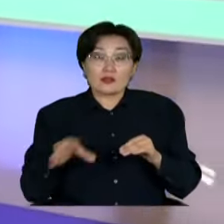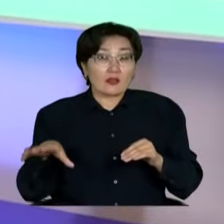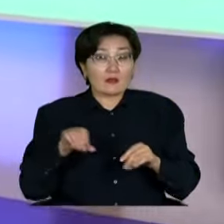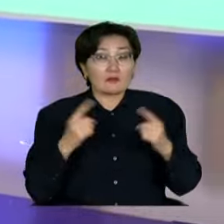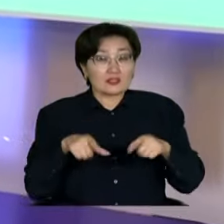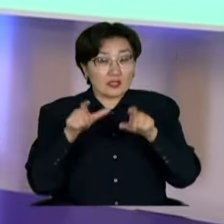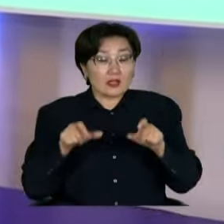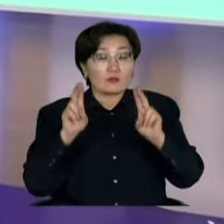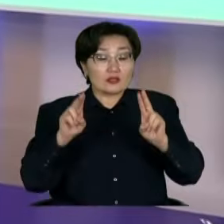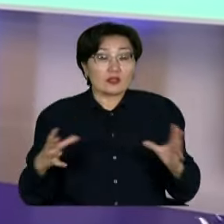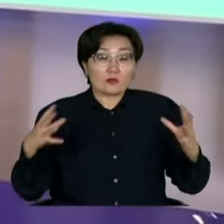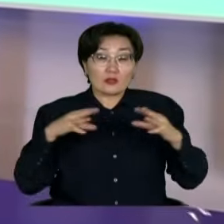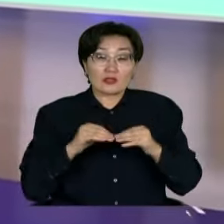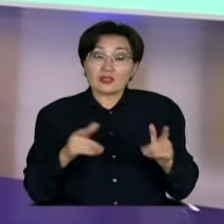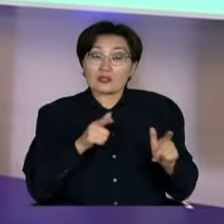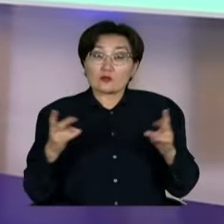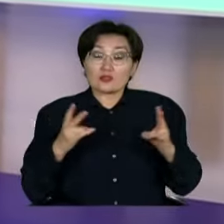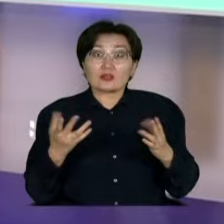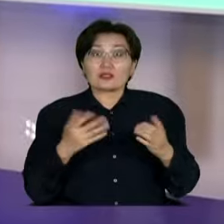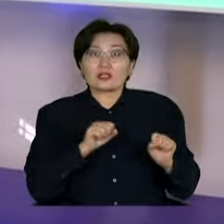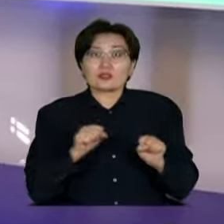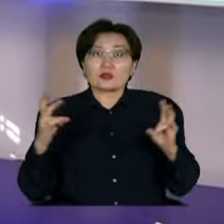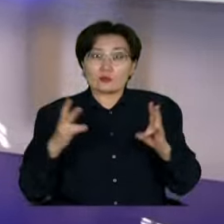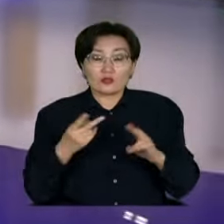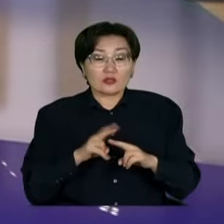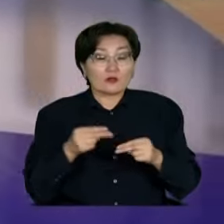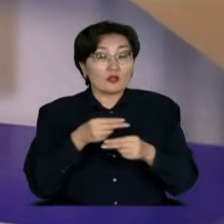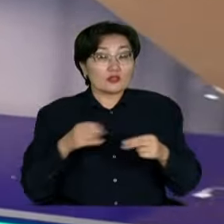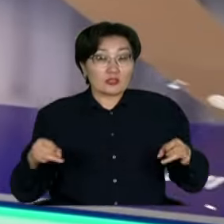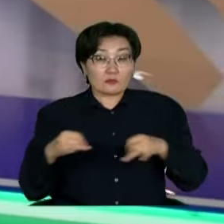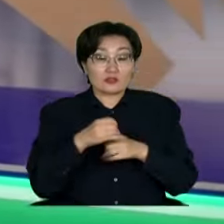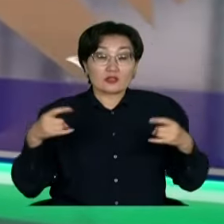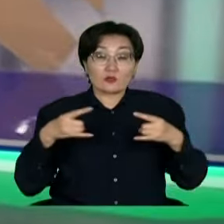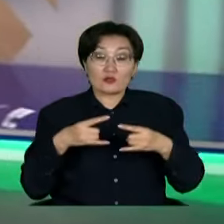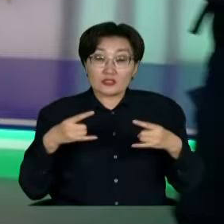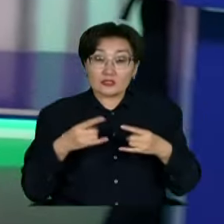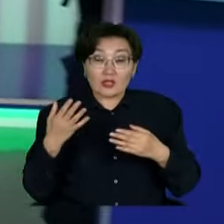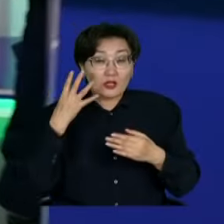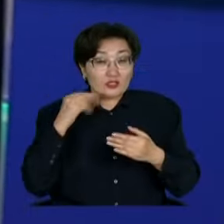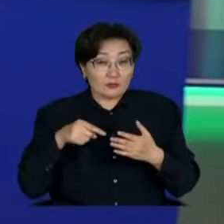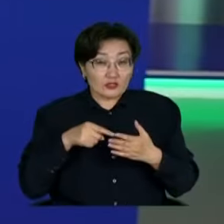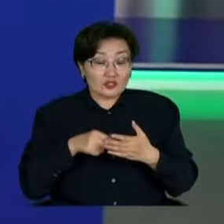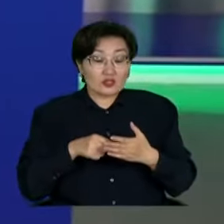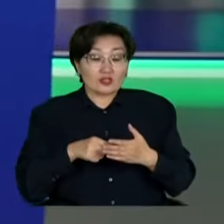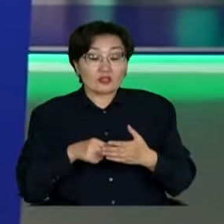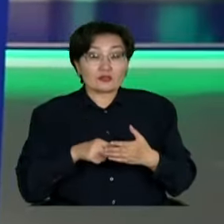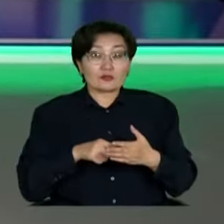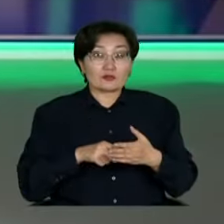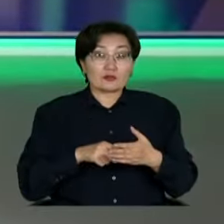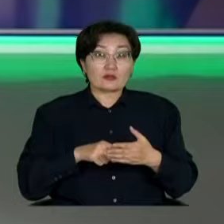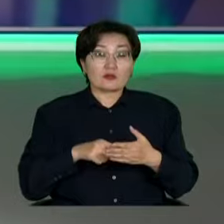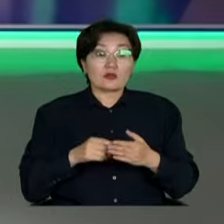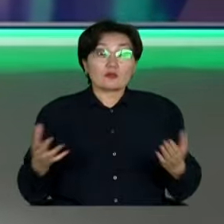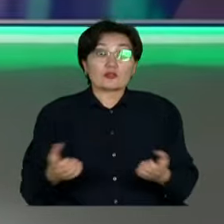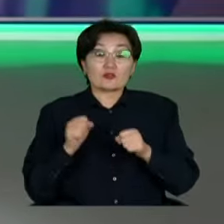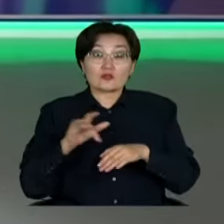шығу үшін қалай дайындалып бару керек, неден сақтану керек? Дәл осы тақырыпты талқылау үшін бүгін студиямызға Алматы қаласы